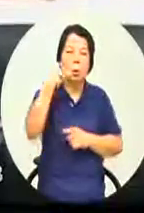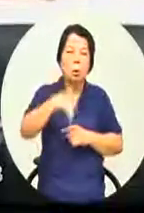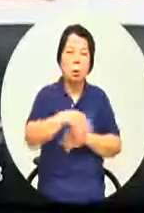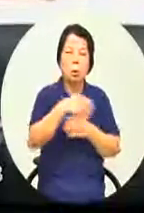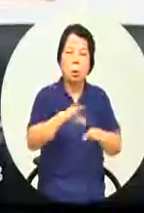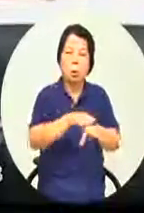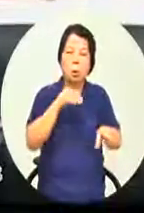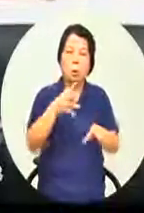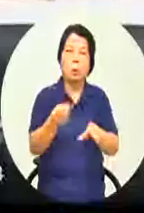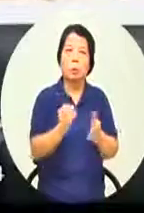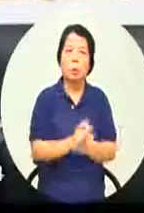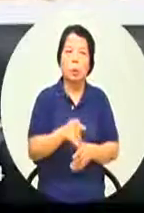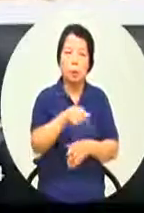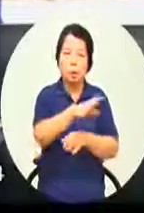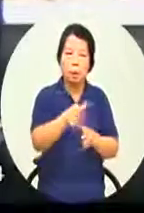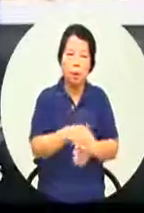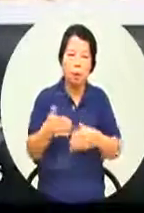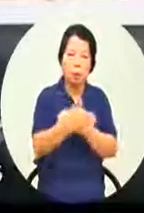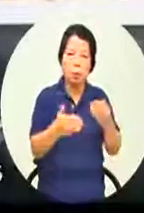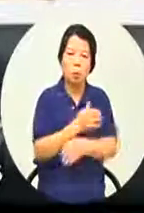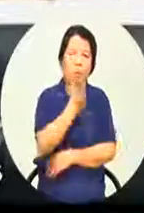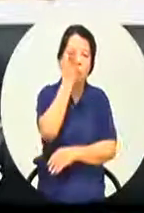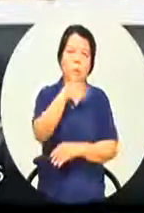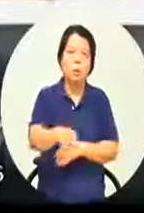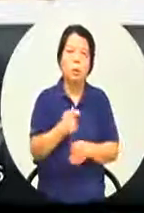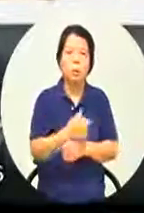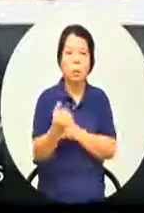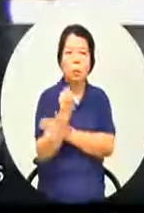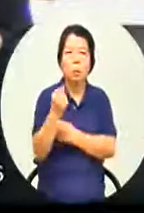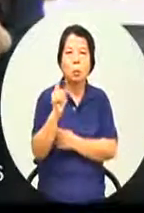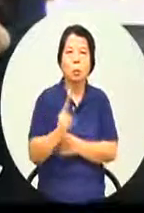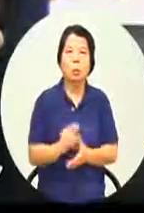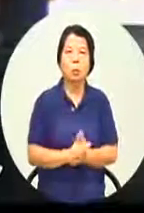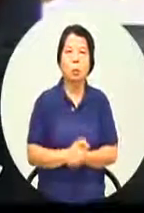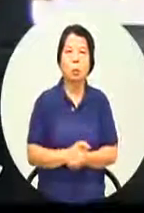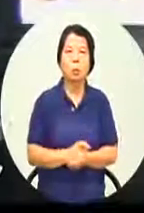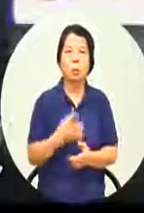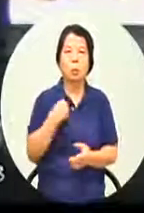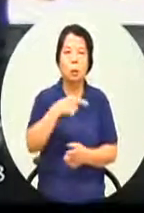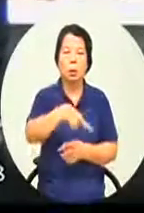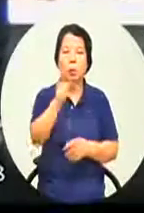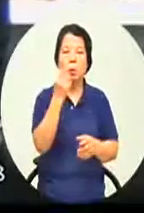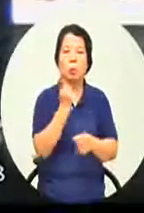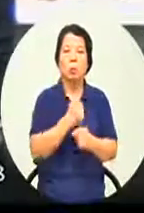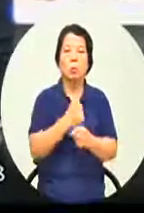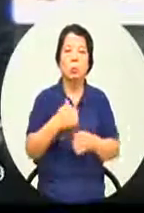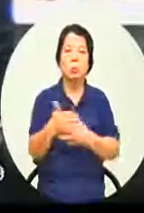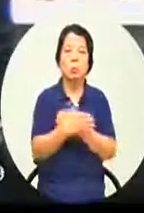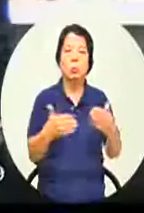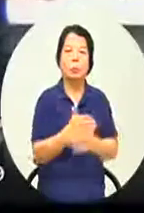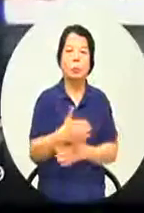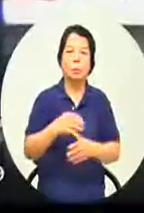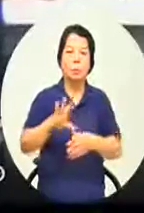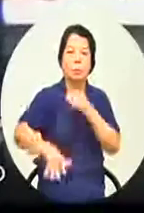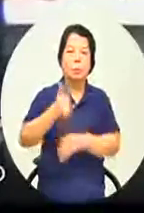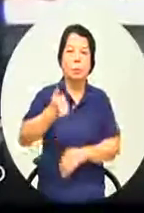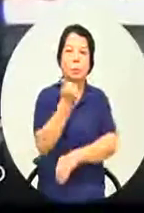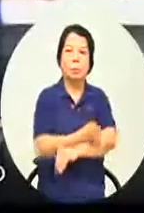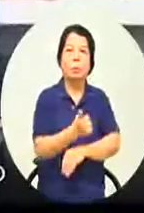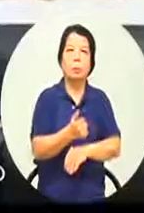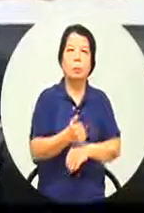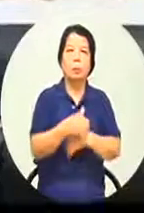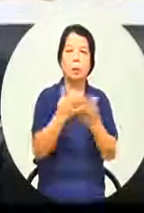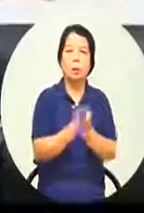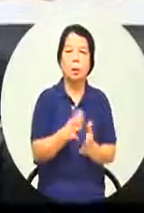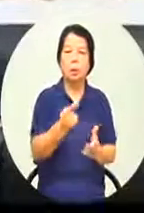津的交通运输是顺畅的，你们做了哪些努力？如果这么厉害，我觉得你可以当交通局长了。交通局长这么多年来从